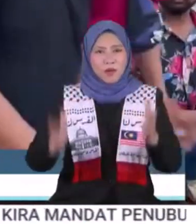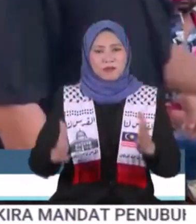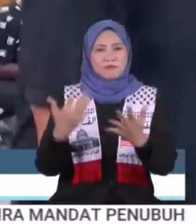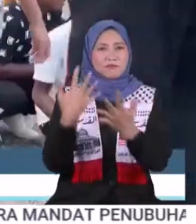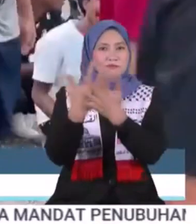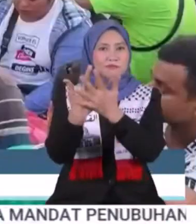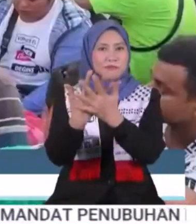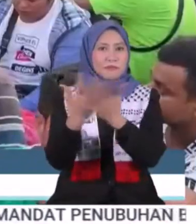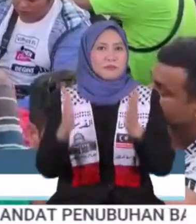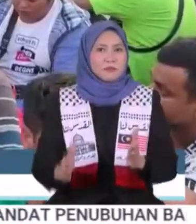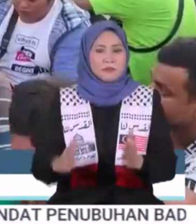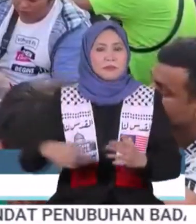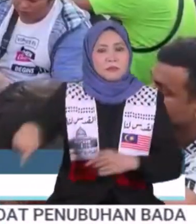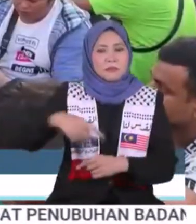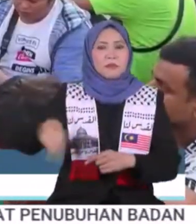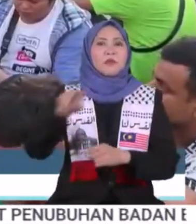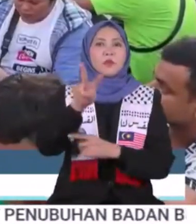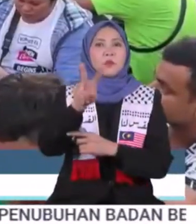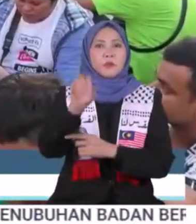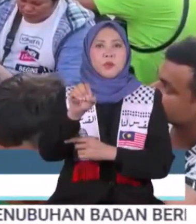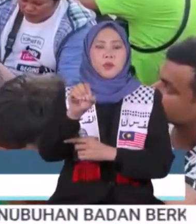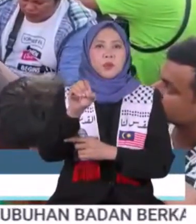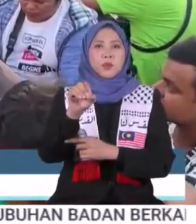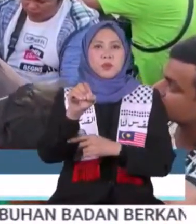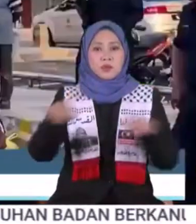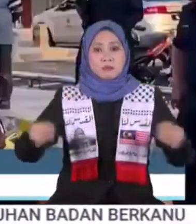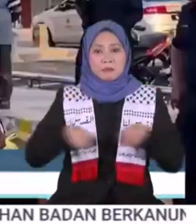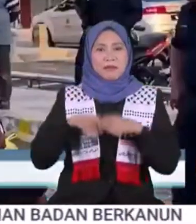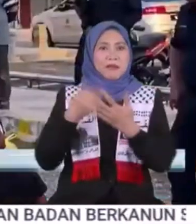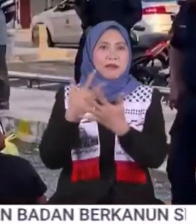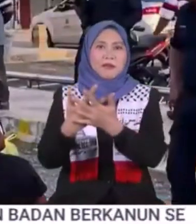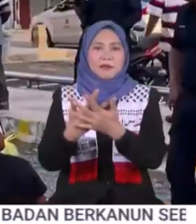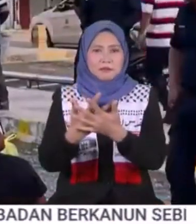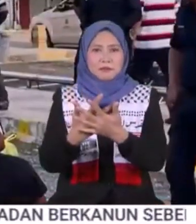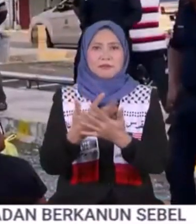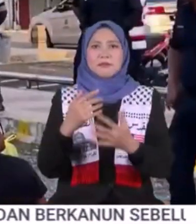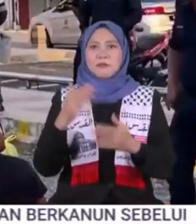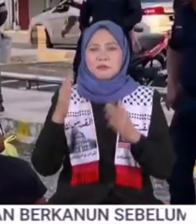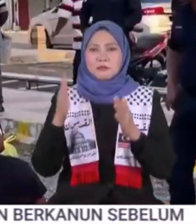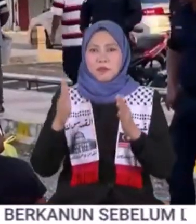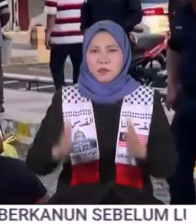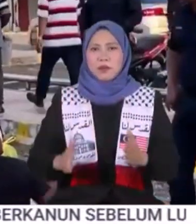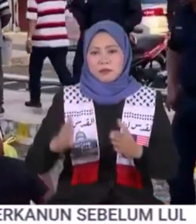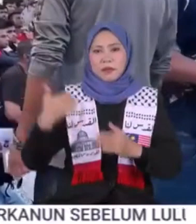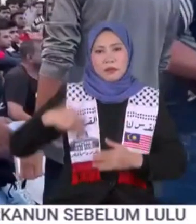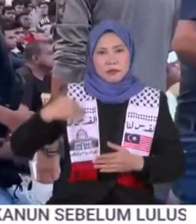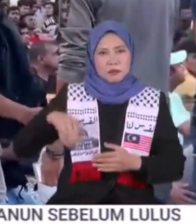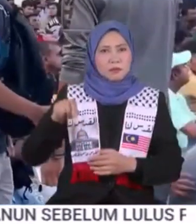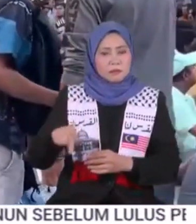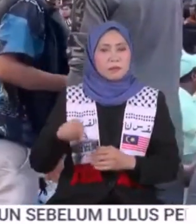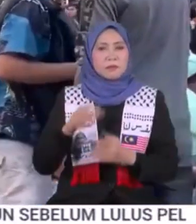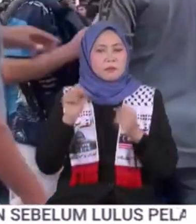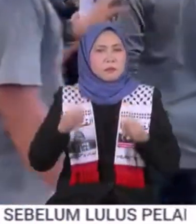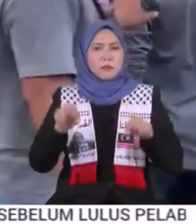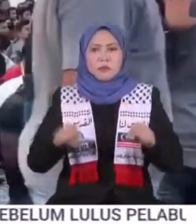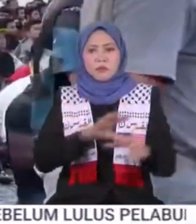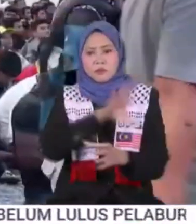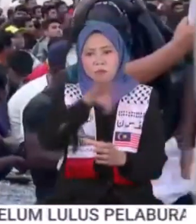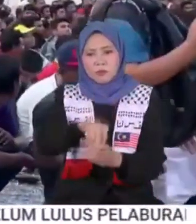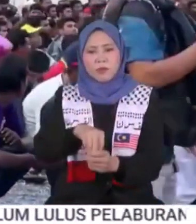direkodkan di kesemua 20 Depot imigresen seluruh negara ia lebih rendah berbanding kapasiti sebenar yang mampu